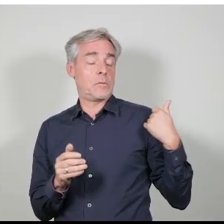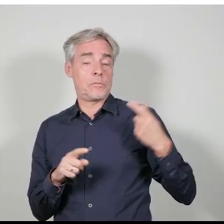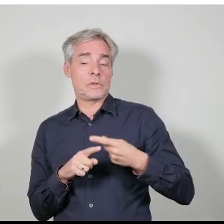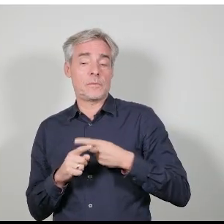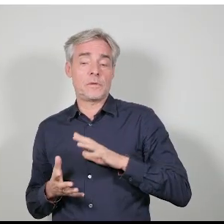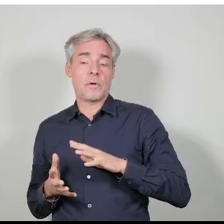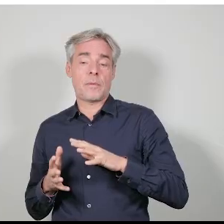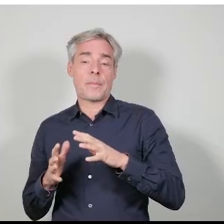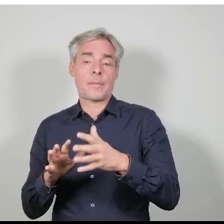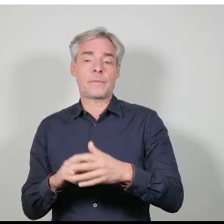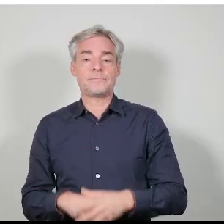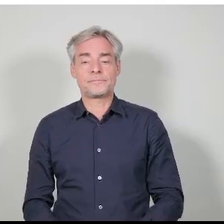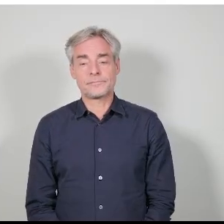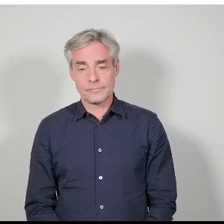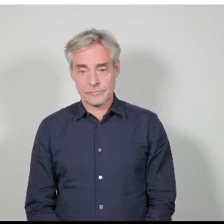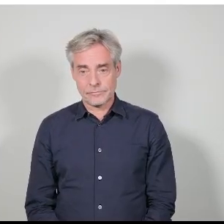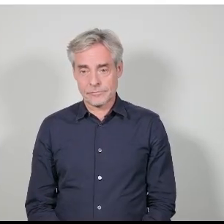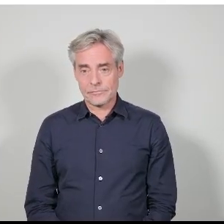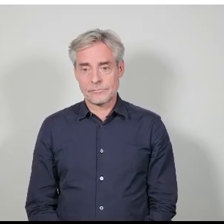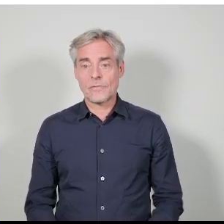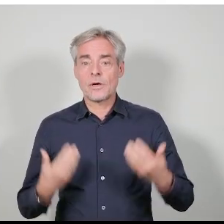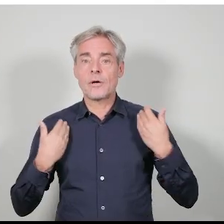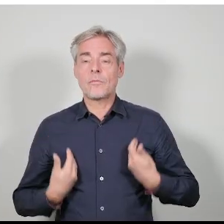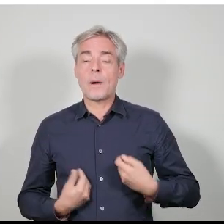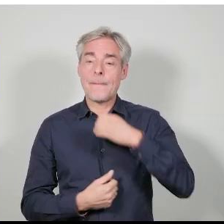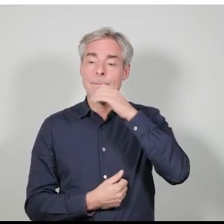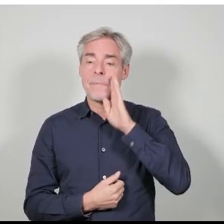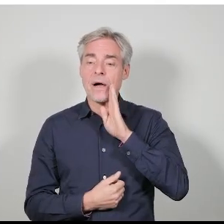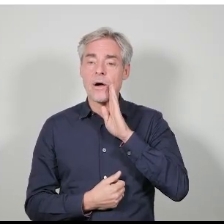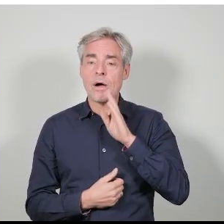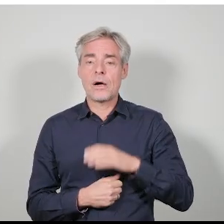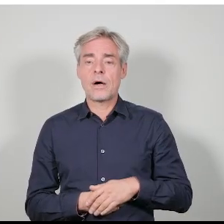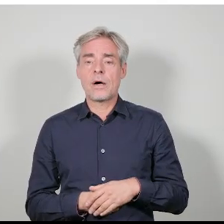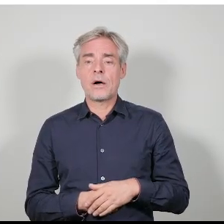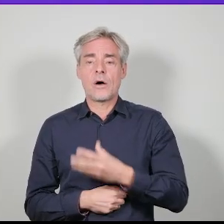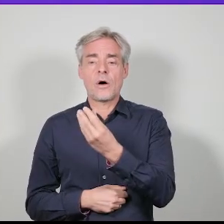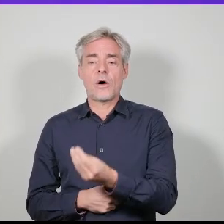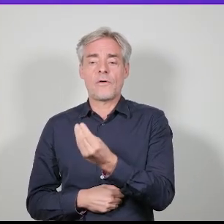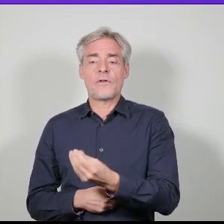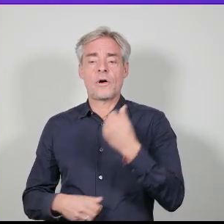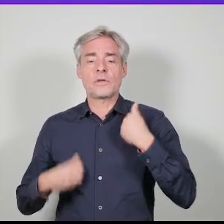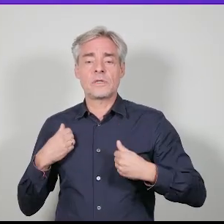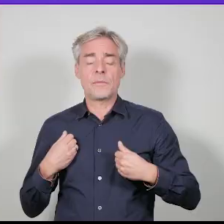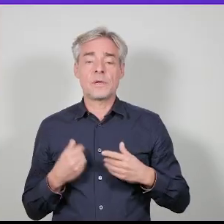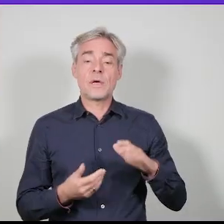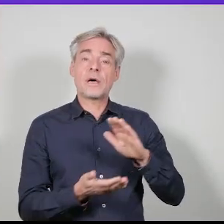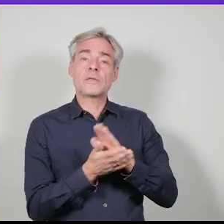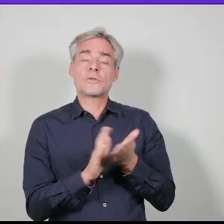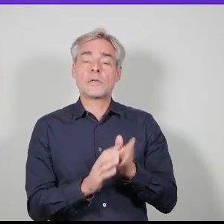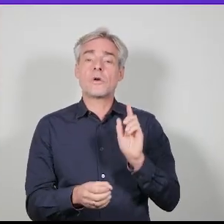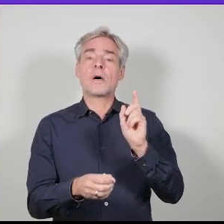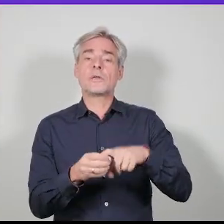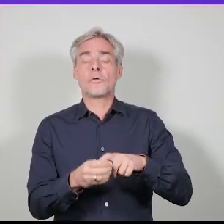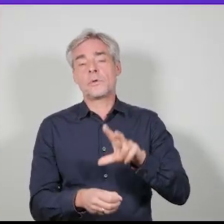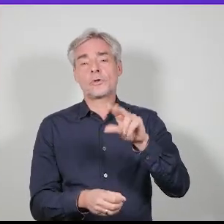mesure du temps? Alors moi je suis parent d'enfants handicapés, je suis adhérent de l'association depuis